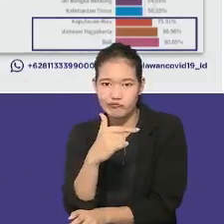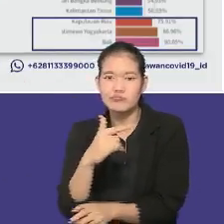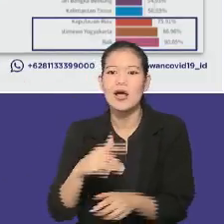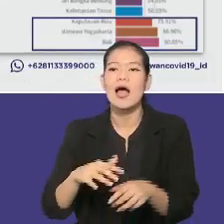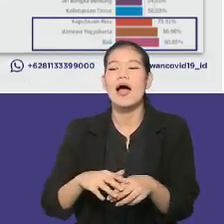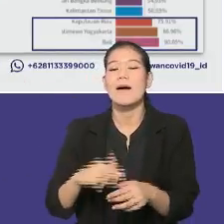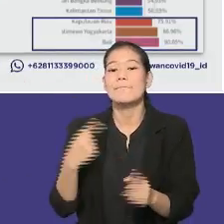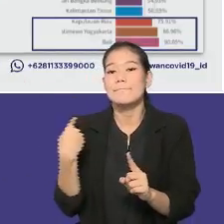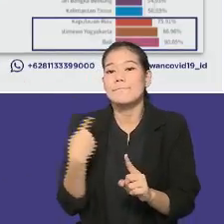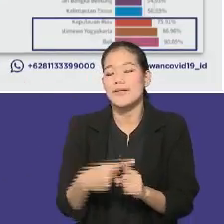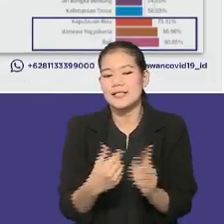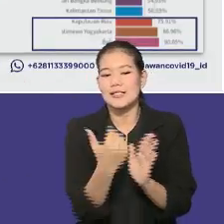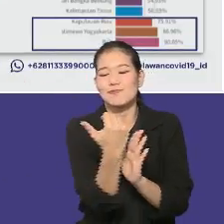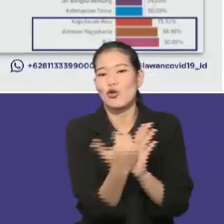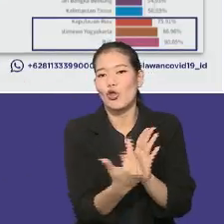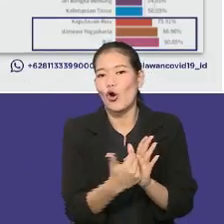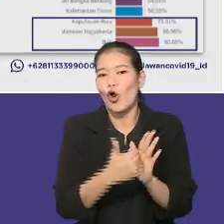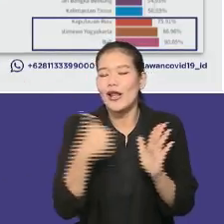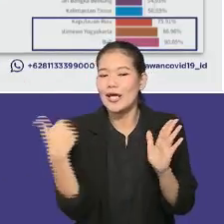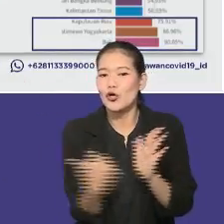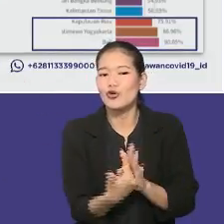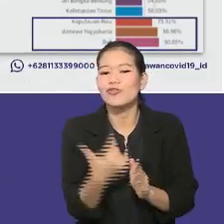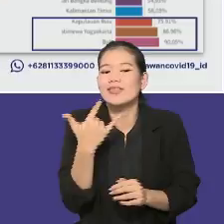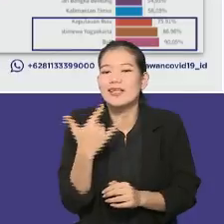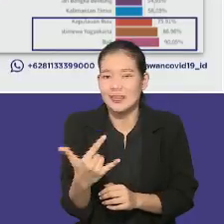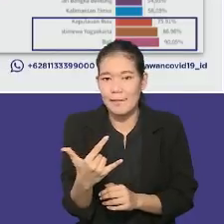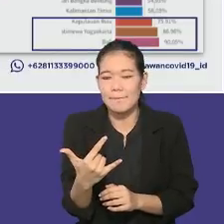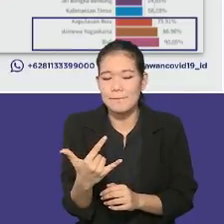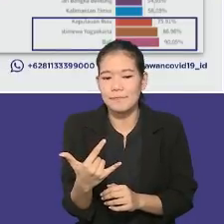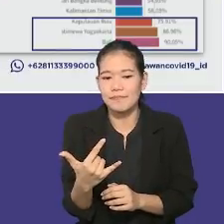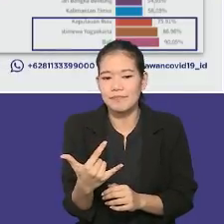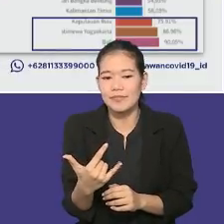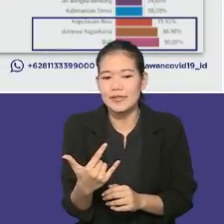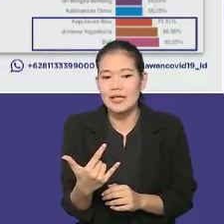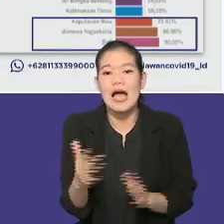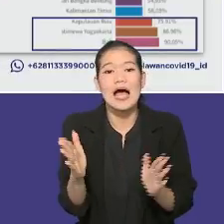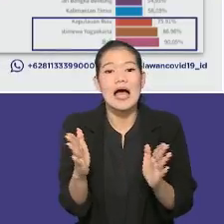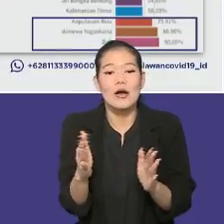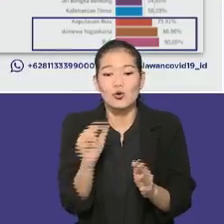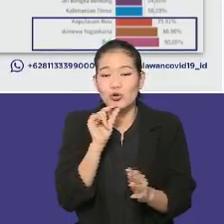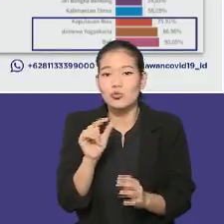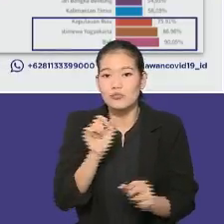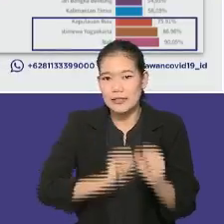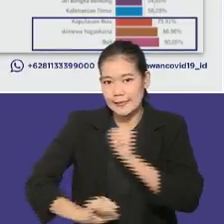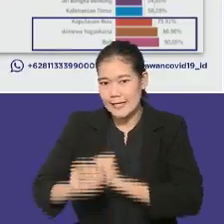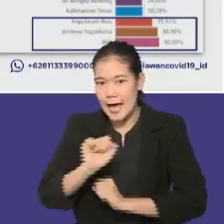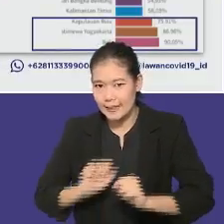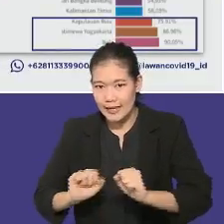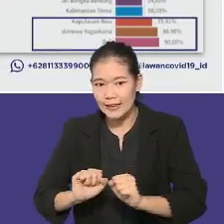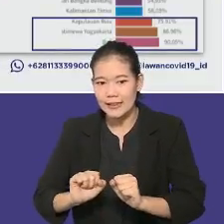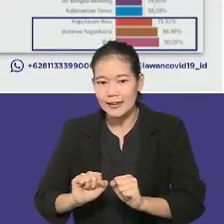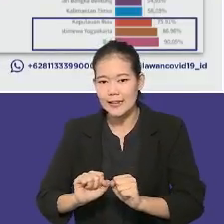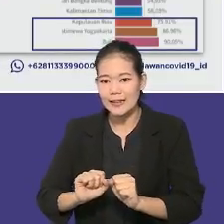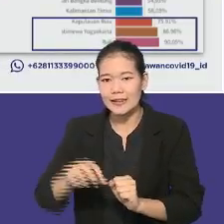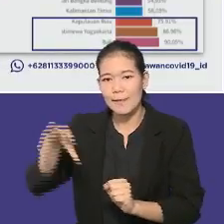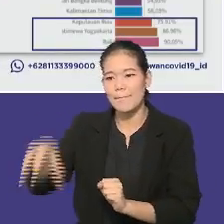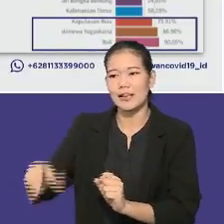tetap mempertahankan protokol kesehatan selama perjalanan dan saat melakukan aktivitas di wilayah